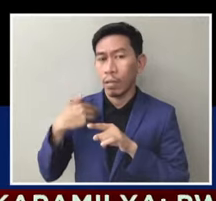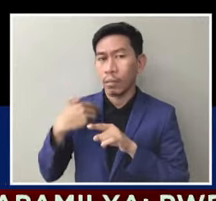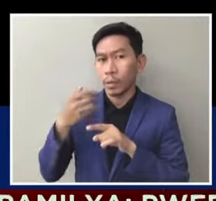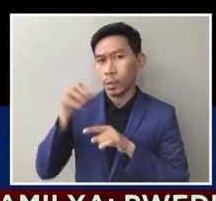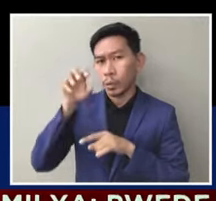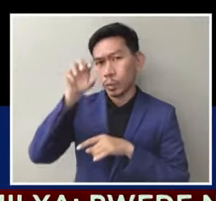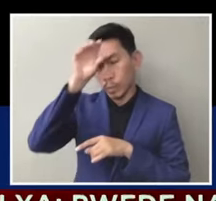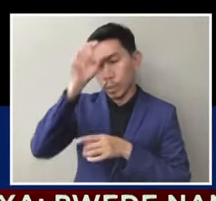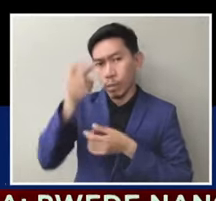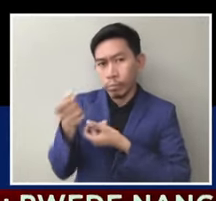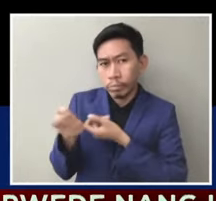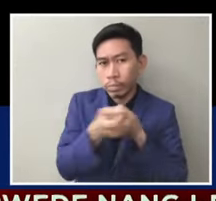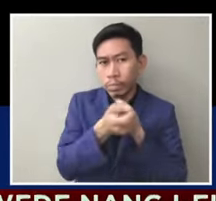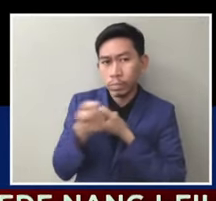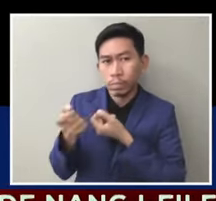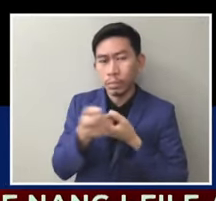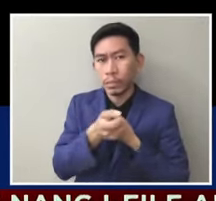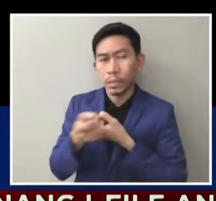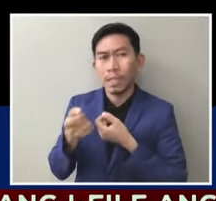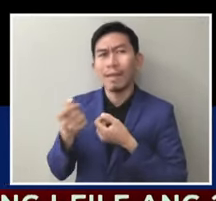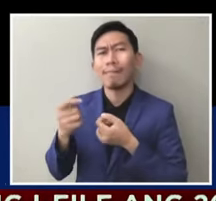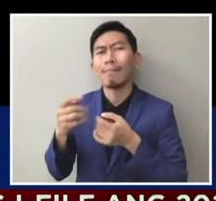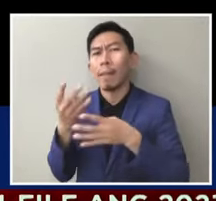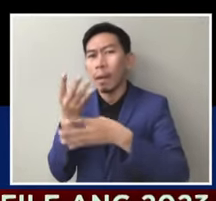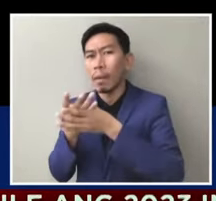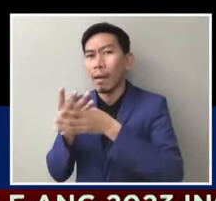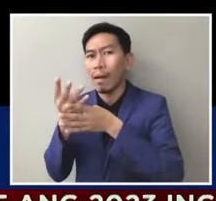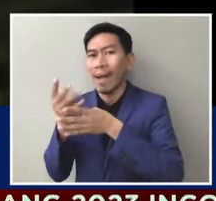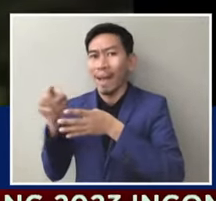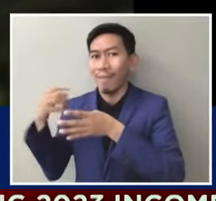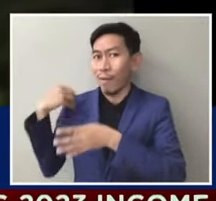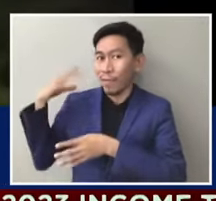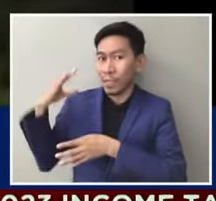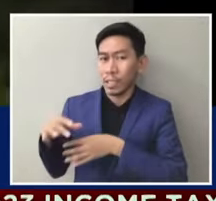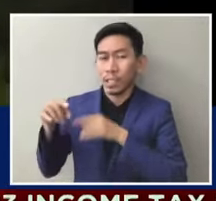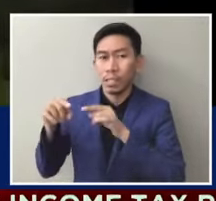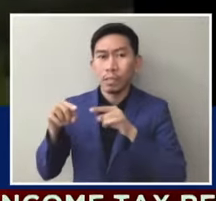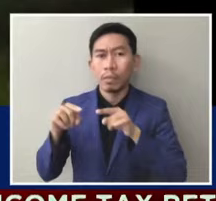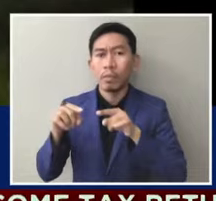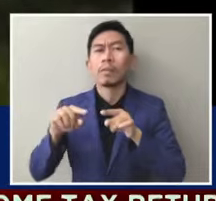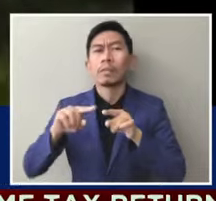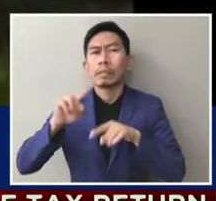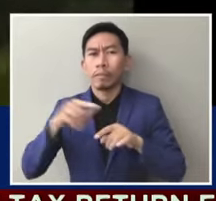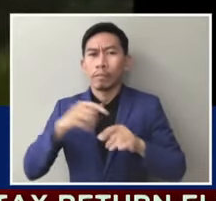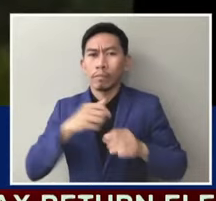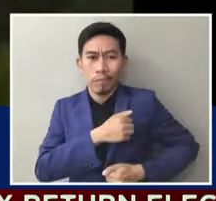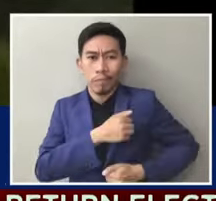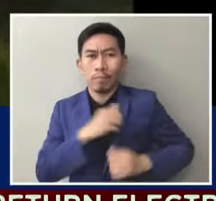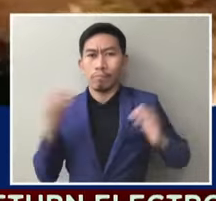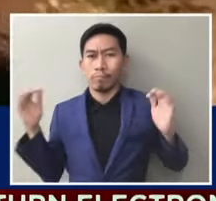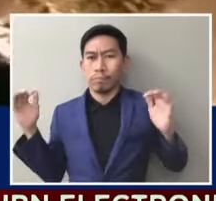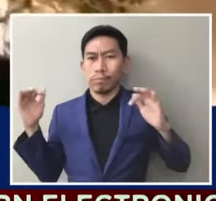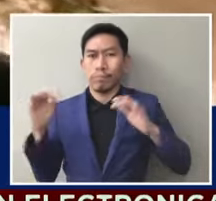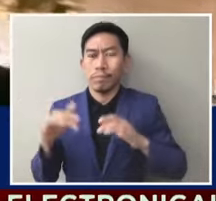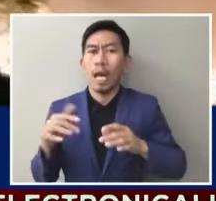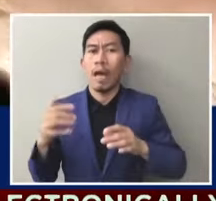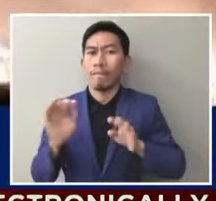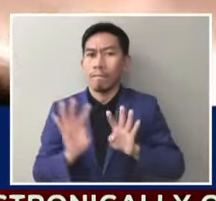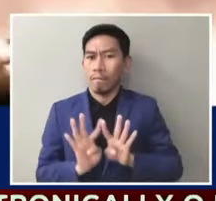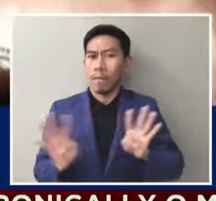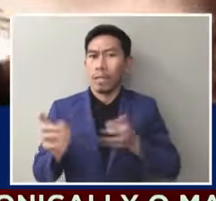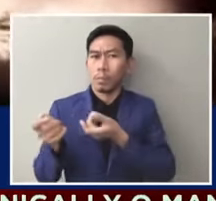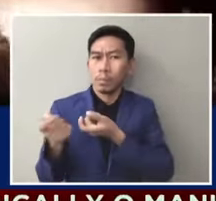ng BJMP at mga sundalo ng 39th Infantry Battalion ng apoy na kumakalat sa talahiban at mga